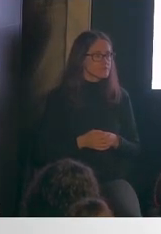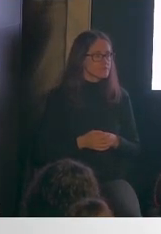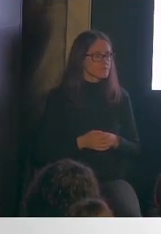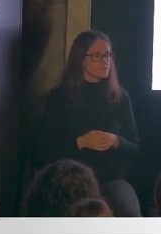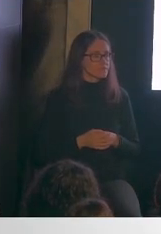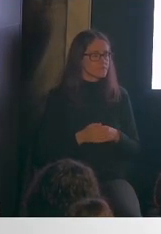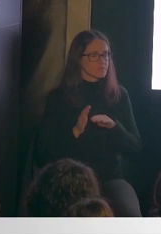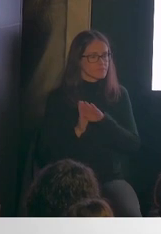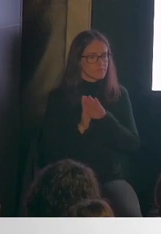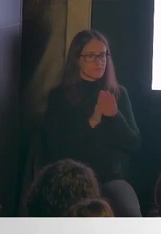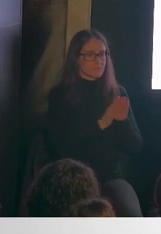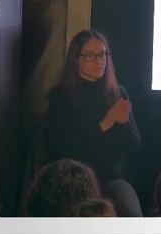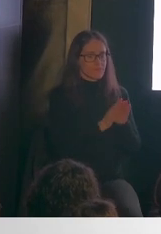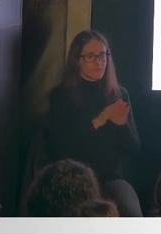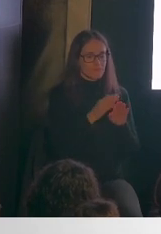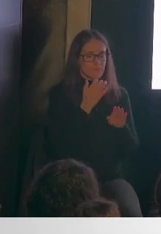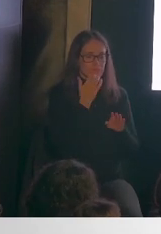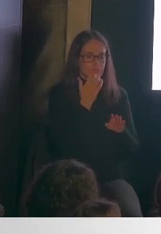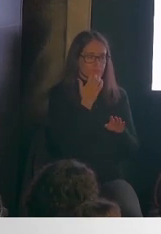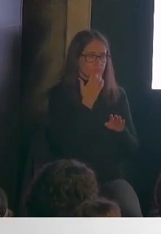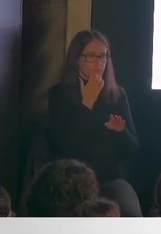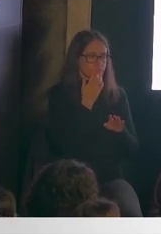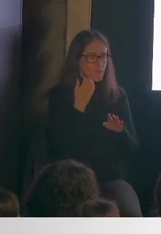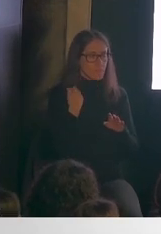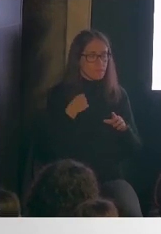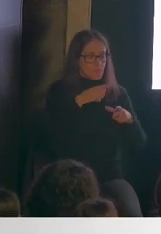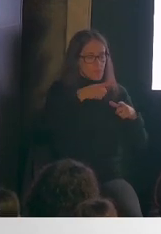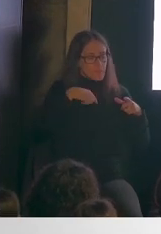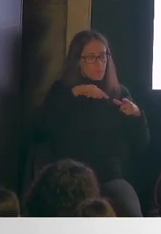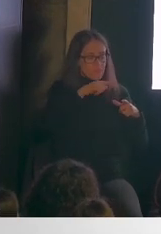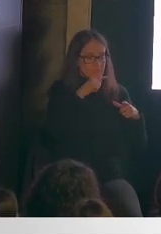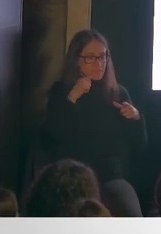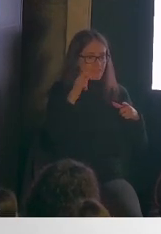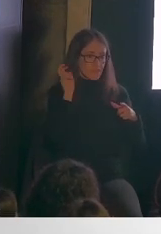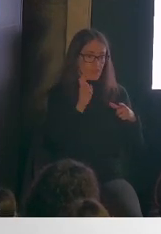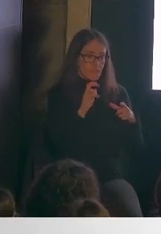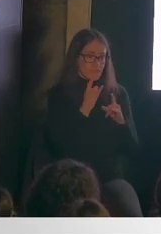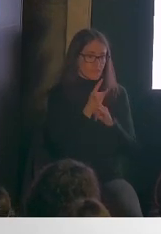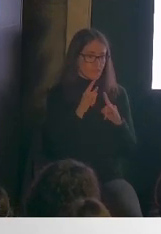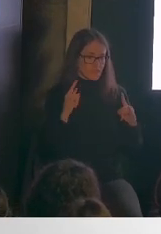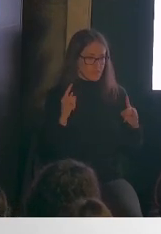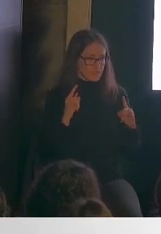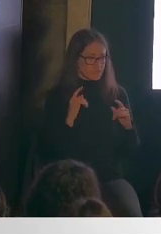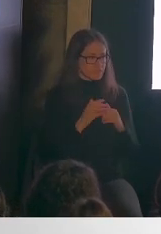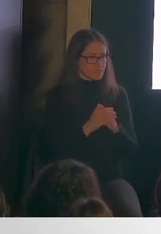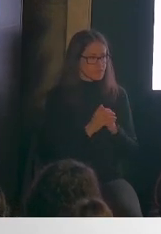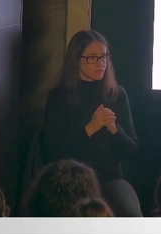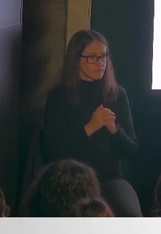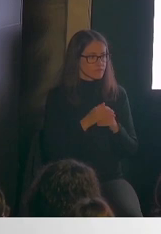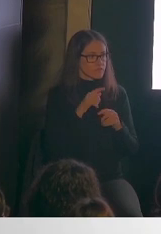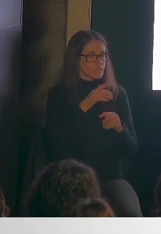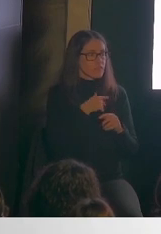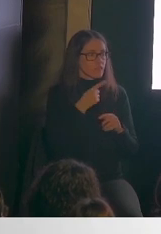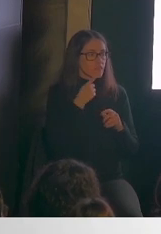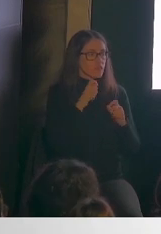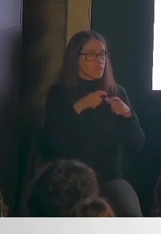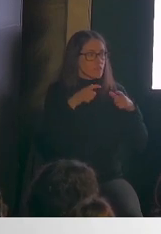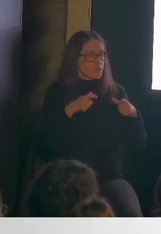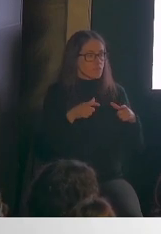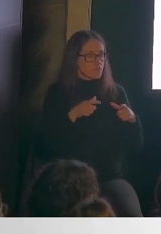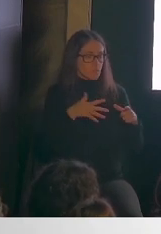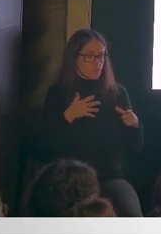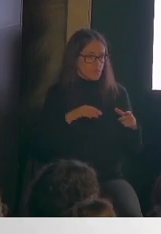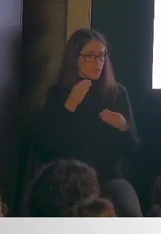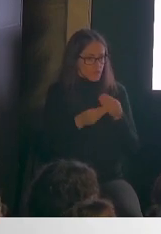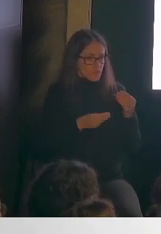Pastisseria vegana. Bueno, la foto que hi ha de fons és un postre també meu, que és 100% vegà, vale? Vull dir que pastisseria vegana es pot